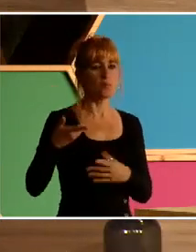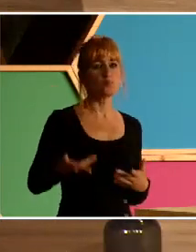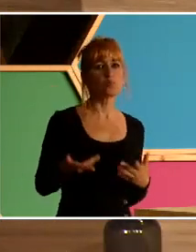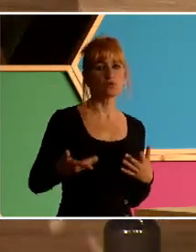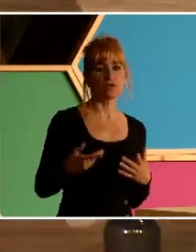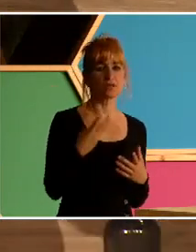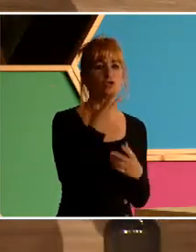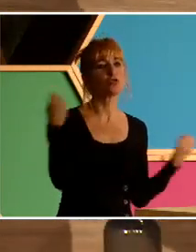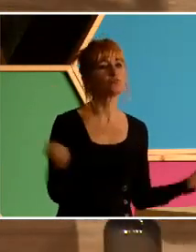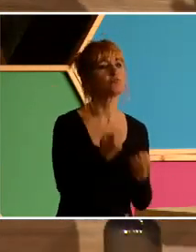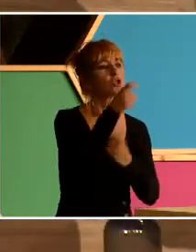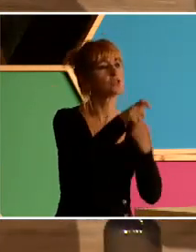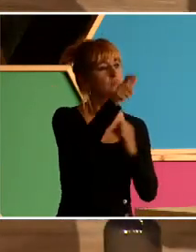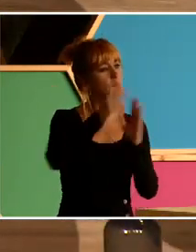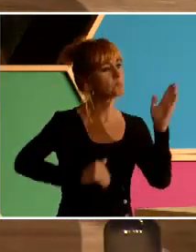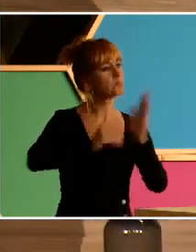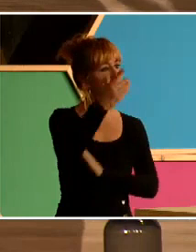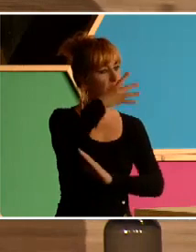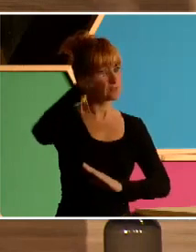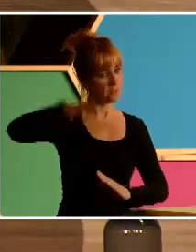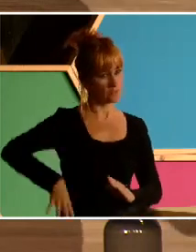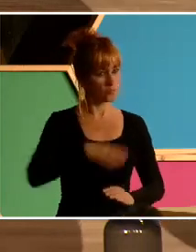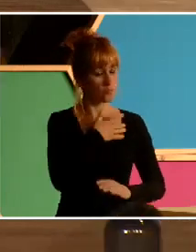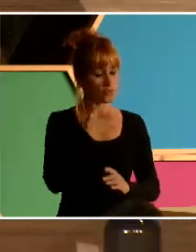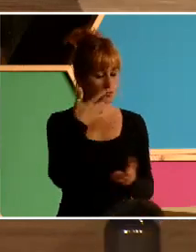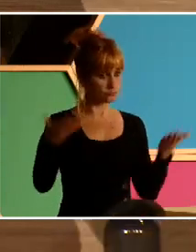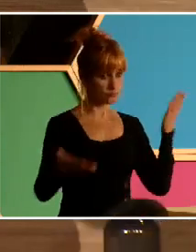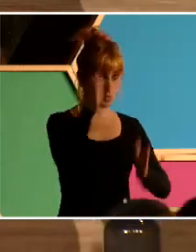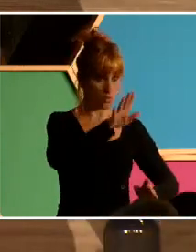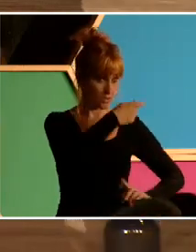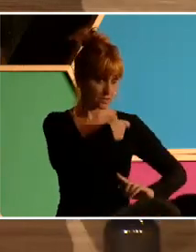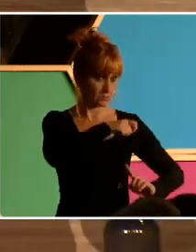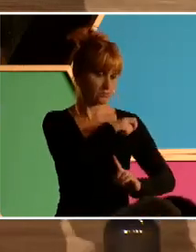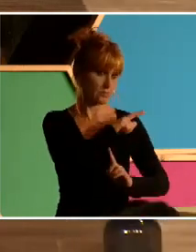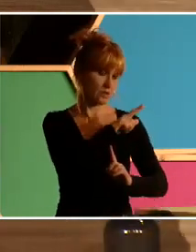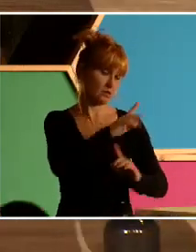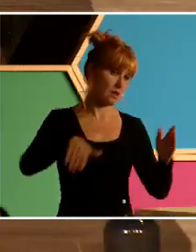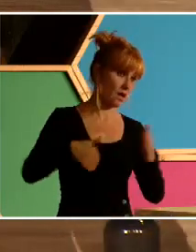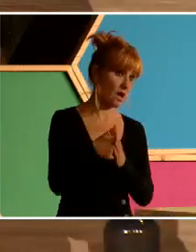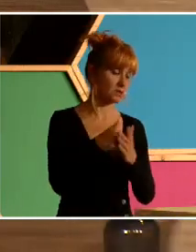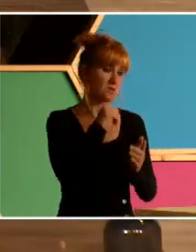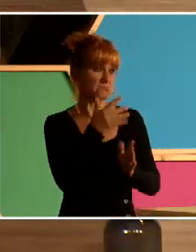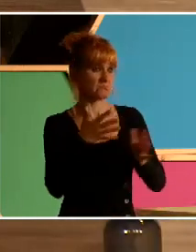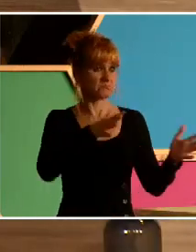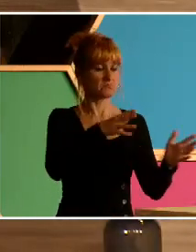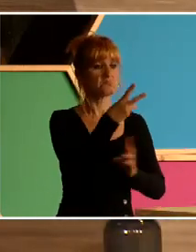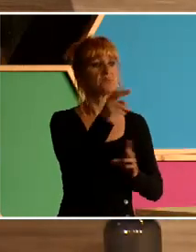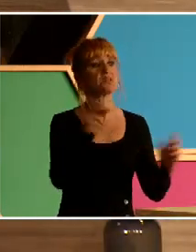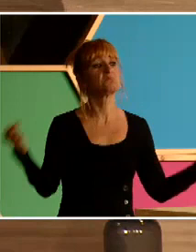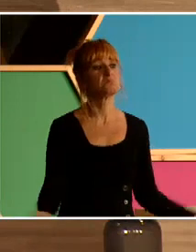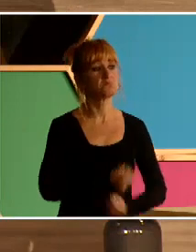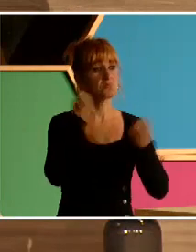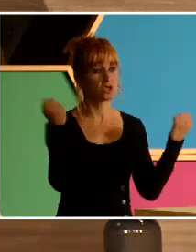de persones a Catalunya, que podria ser a nivell de l'estat espanyol 20 milions de persones, quasi la meitat de la gent va sortir a defensar